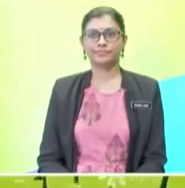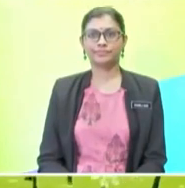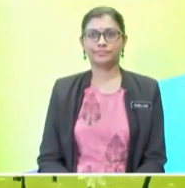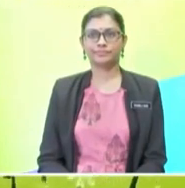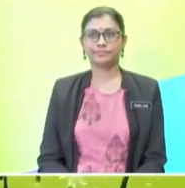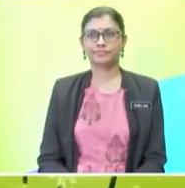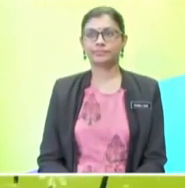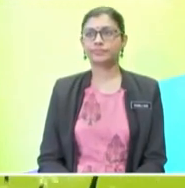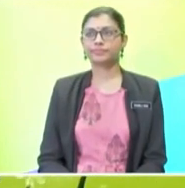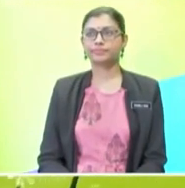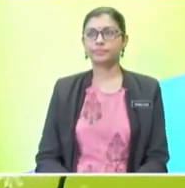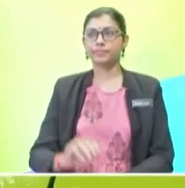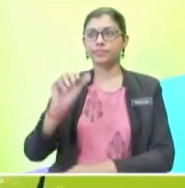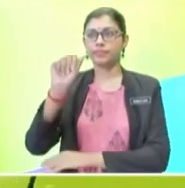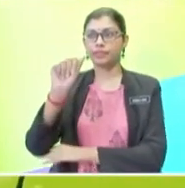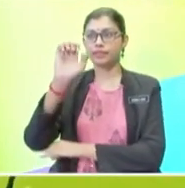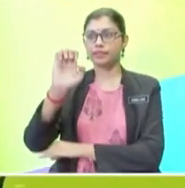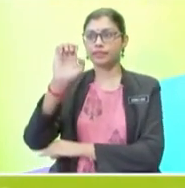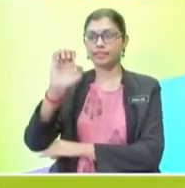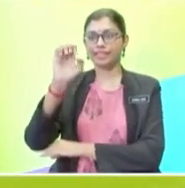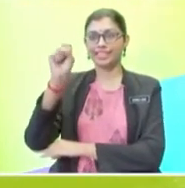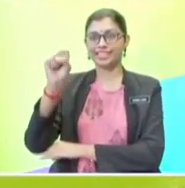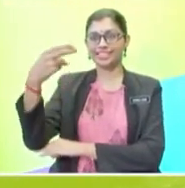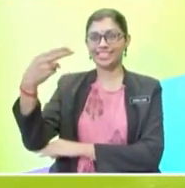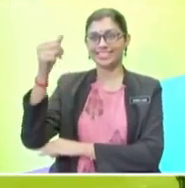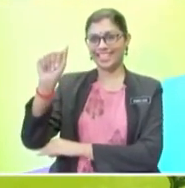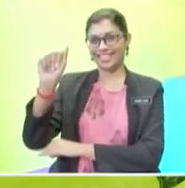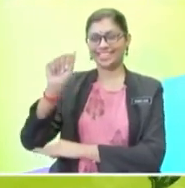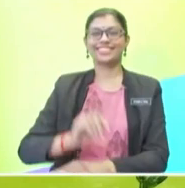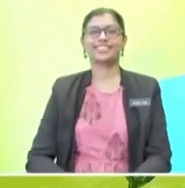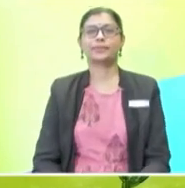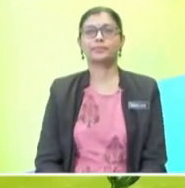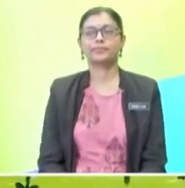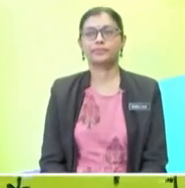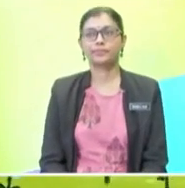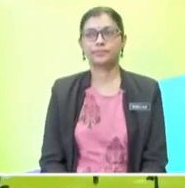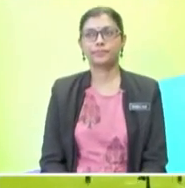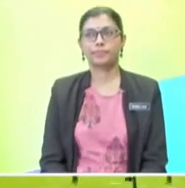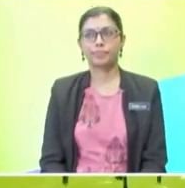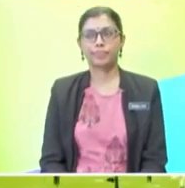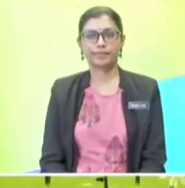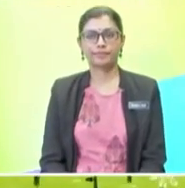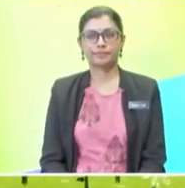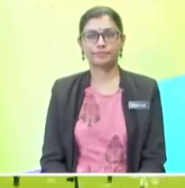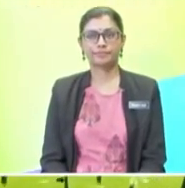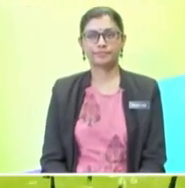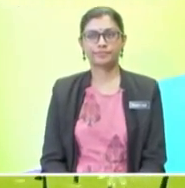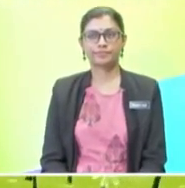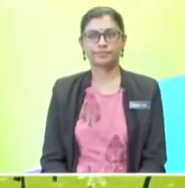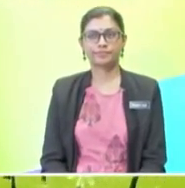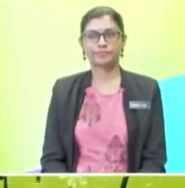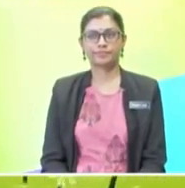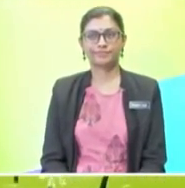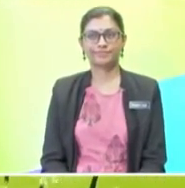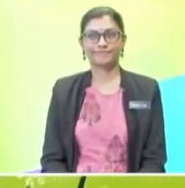Aisyah Humaira binti Ahmad Fahmi daripada SK Bukit Besi, Dungun, Terengganu. Hai, Aisyah. Hai, Aisyah. Lambai